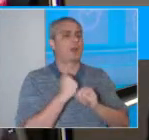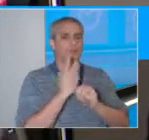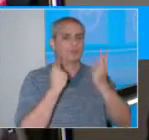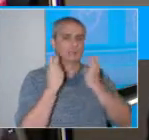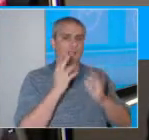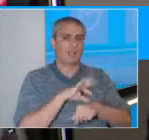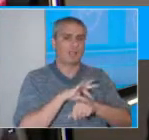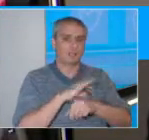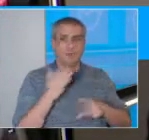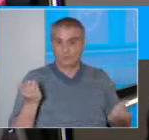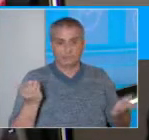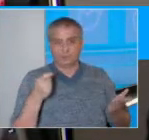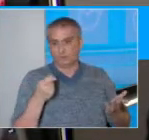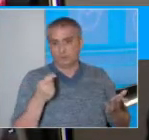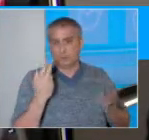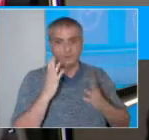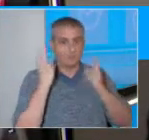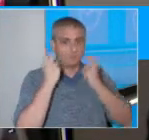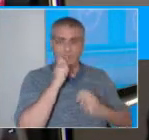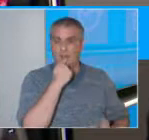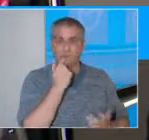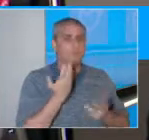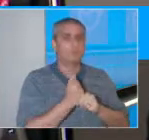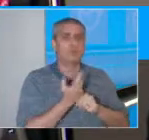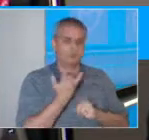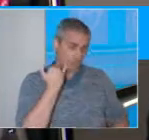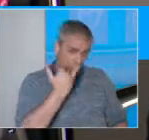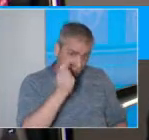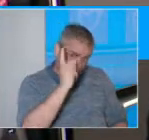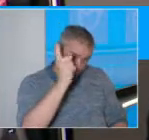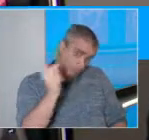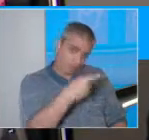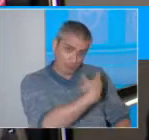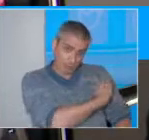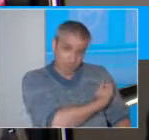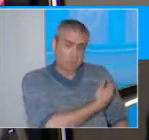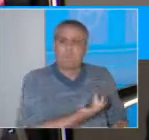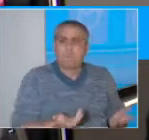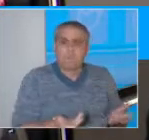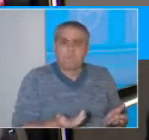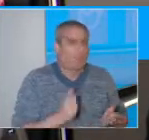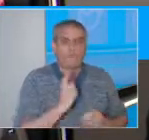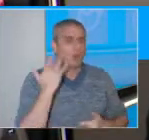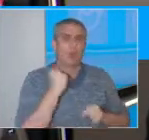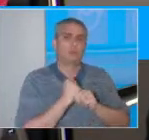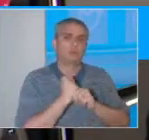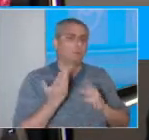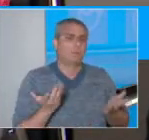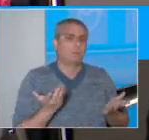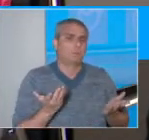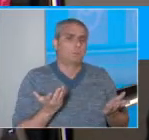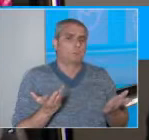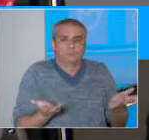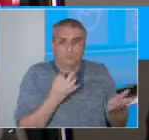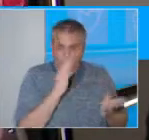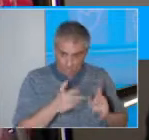מידע רפואי שלכאורה או מידע חסוי. אז מה תעשה? תתקשר לאנשים ותגיד להם תלך תתחסן, ונגיד והוא לא היה רוצה. עכשיו